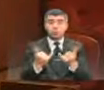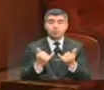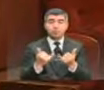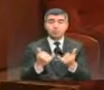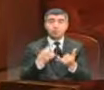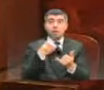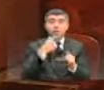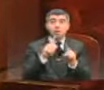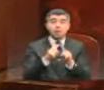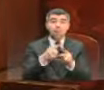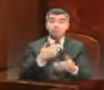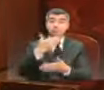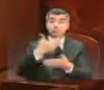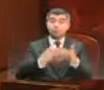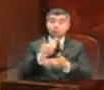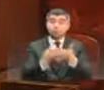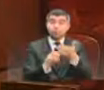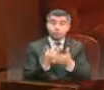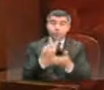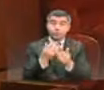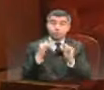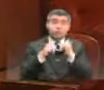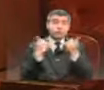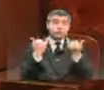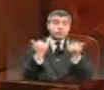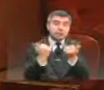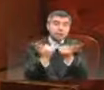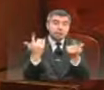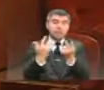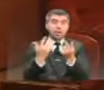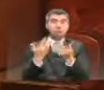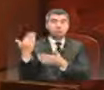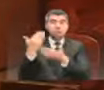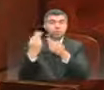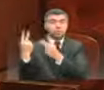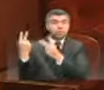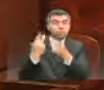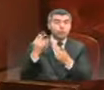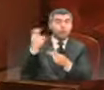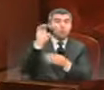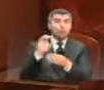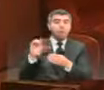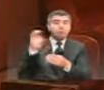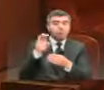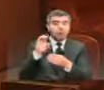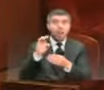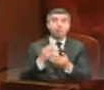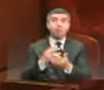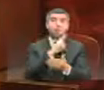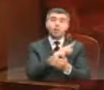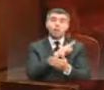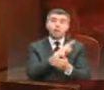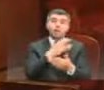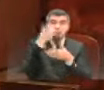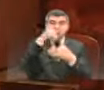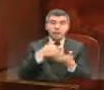تدير لي زابيل بروجي، خاصك دير لجنه باش تختار المخيرين، تجيب الناس من برا ومن الداخل، خاصك تراقب